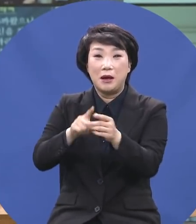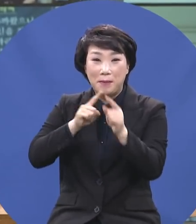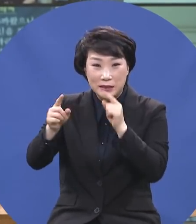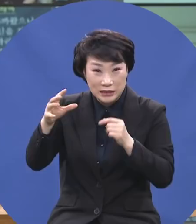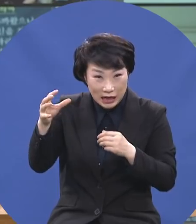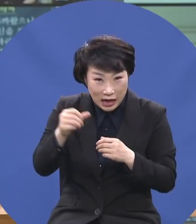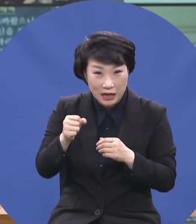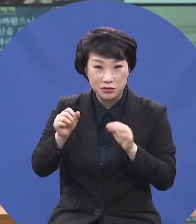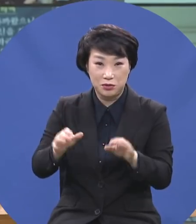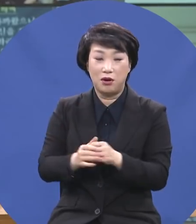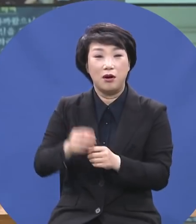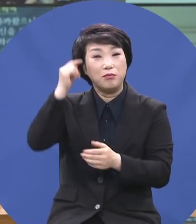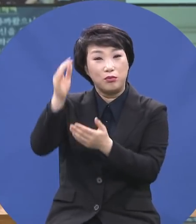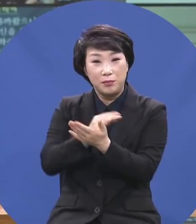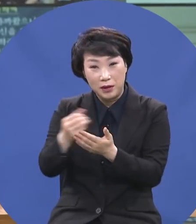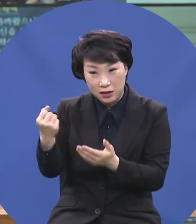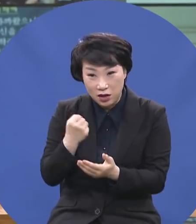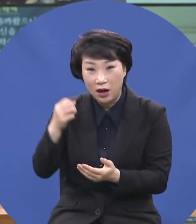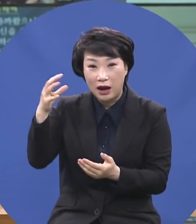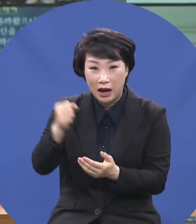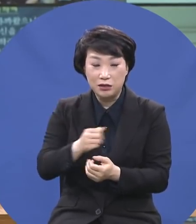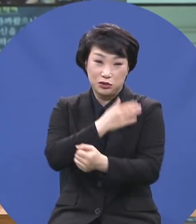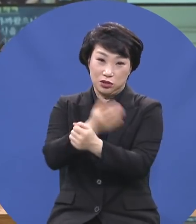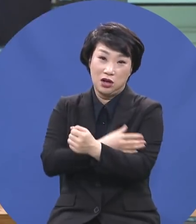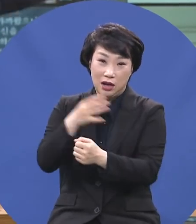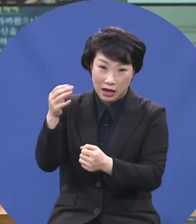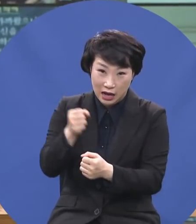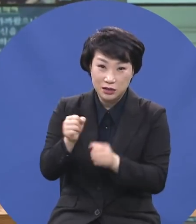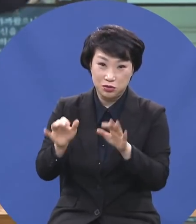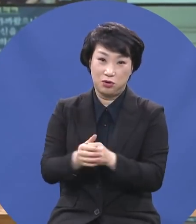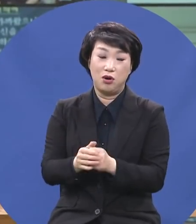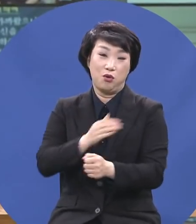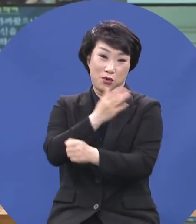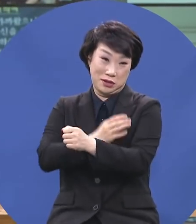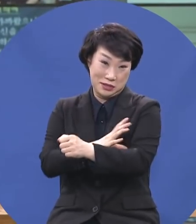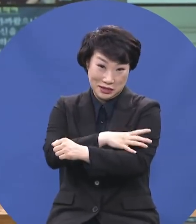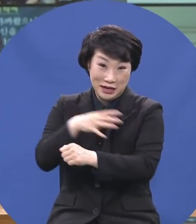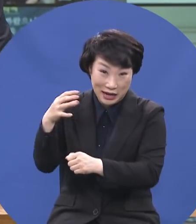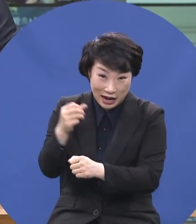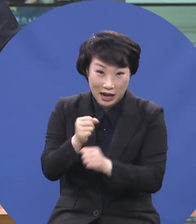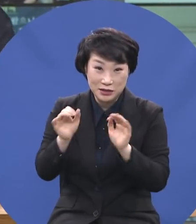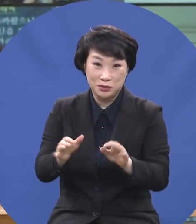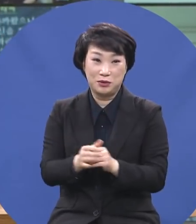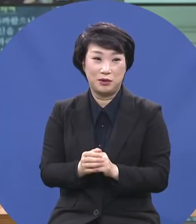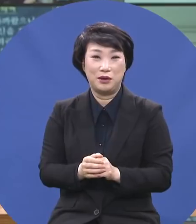믿음으로, 분별력으로, 능력으로, 권능으로